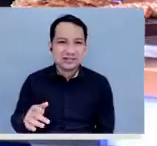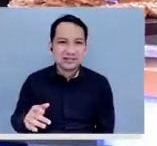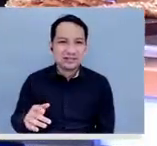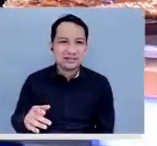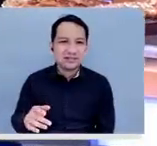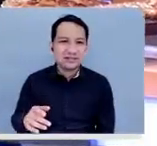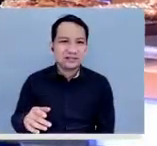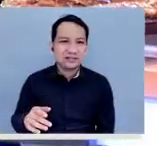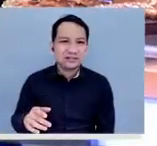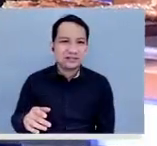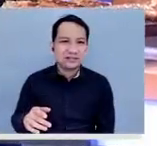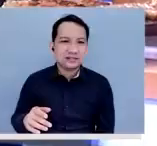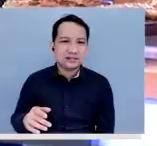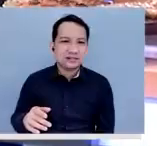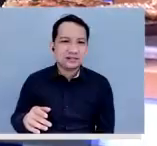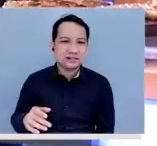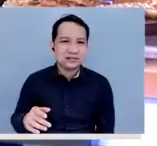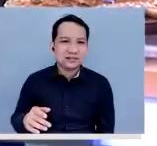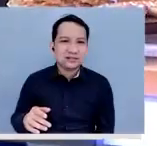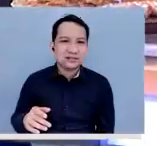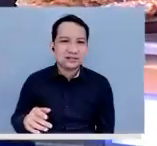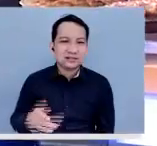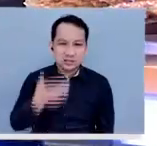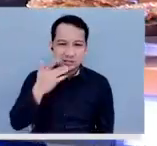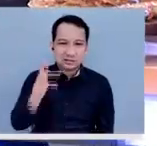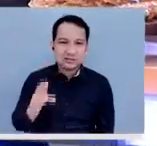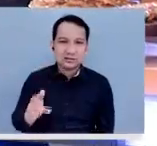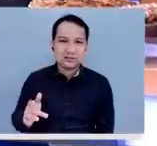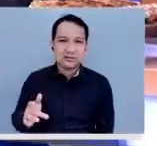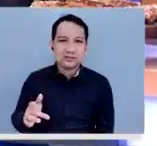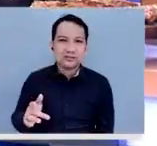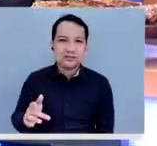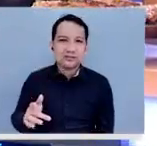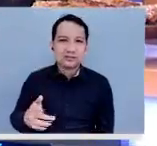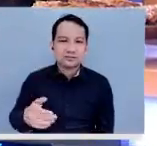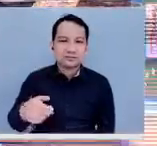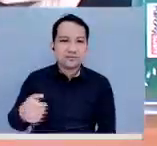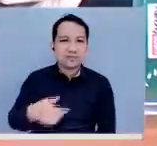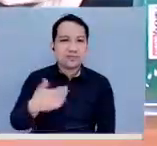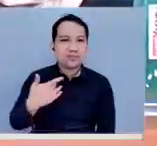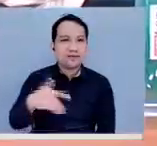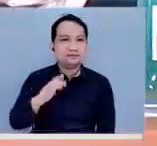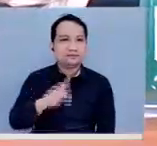sabaw, hindi nakakasawa, tsaka ang very refreshing.